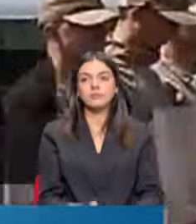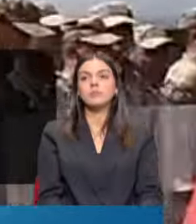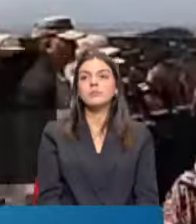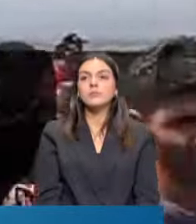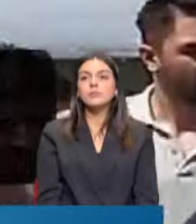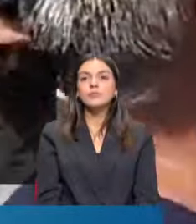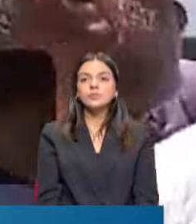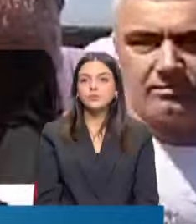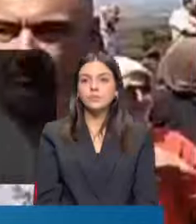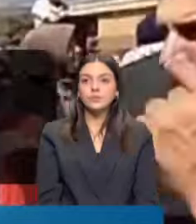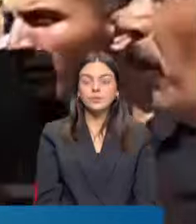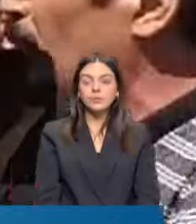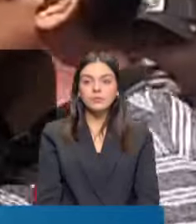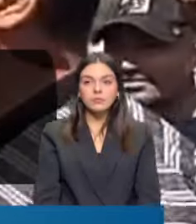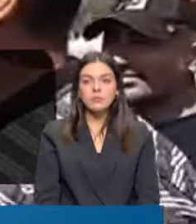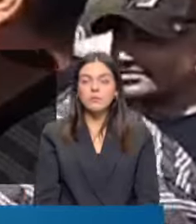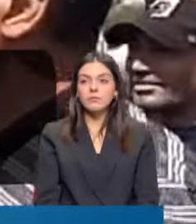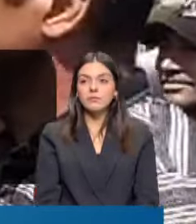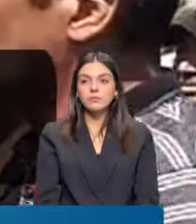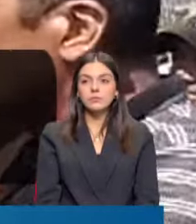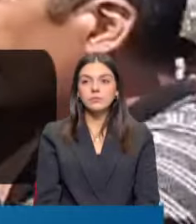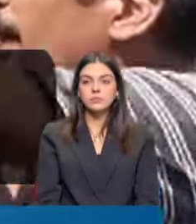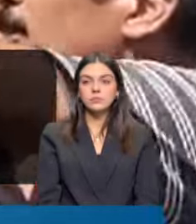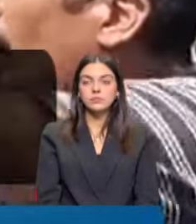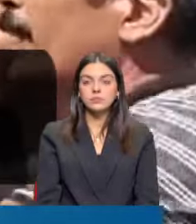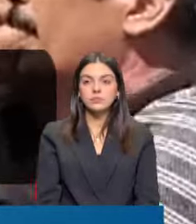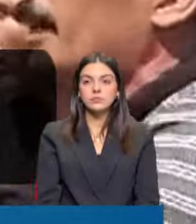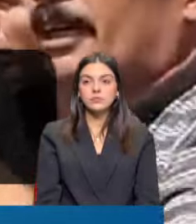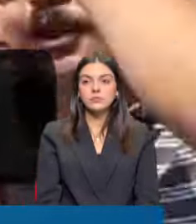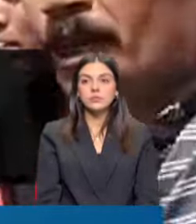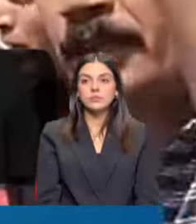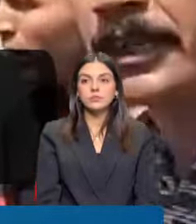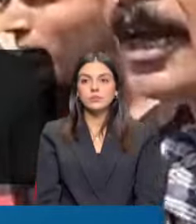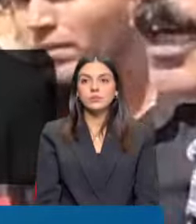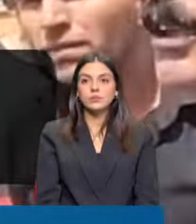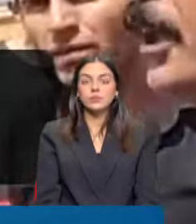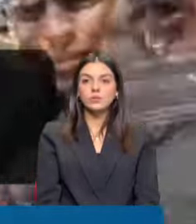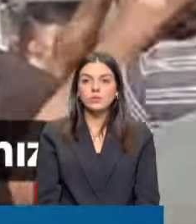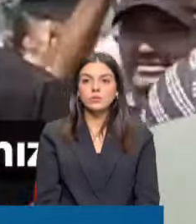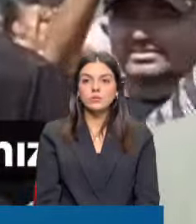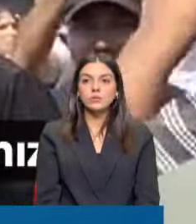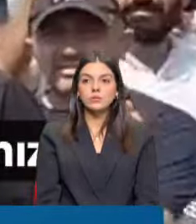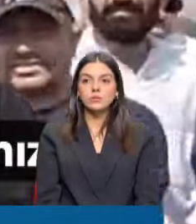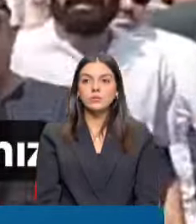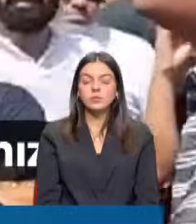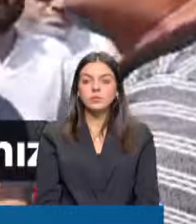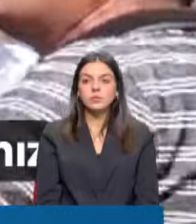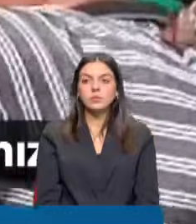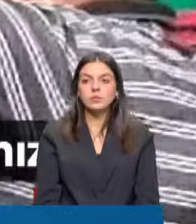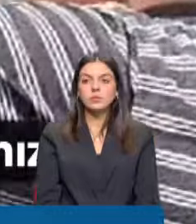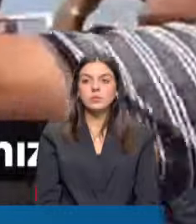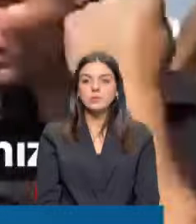bizlerin çocuklarısınız. Adaletli mi? Adalet, oradaki arkadaşı gözaltına alacaksınız. Bizim önümüze kesip